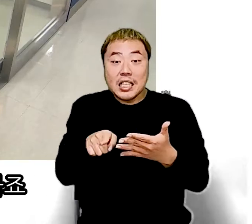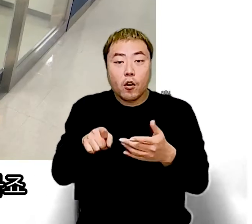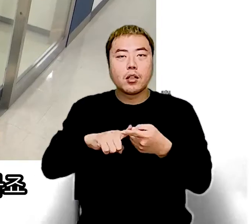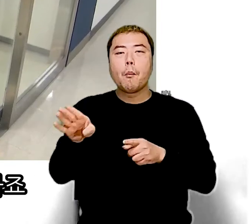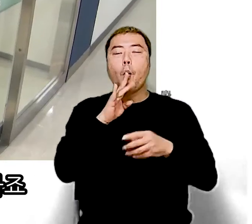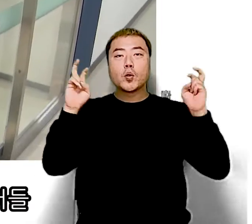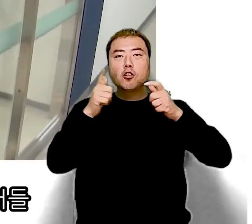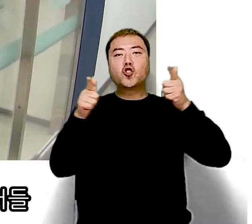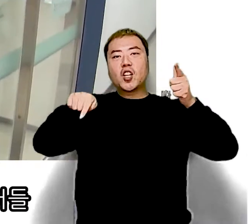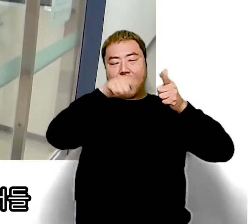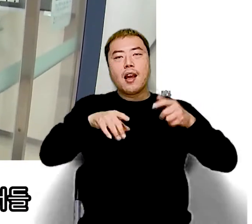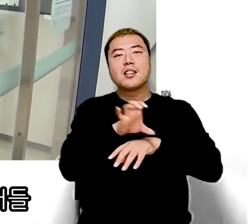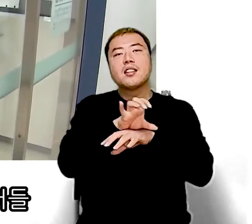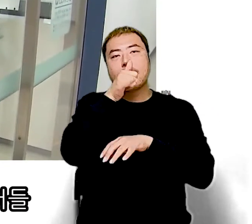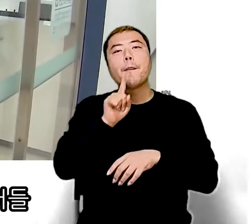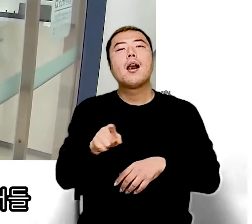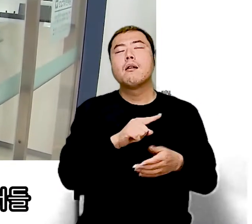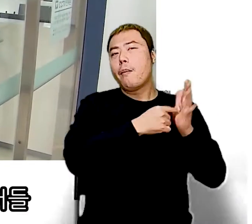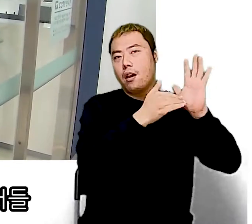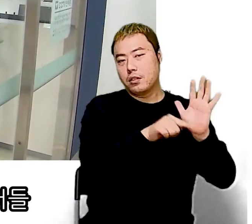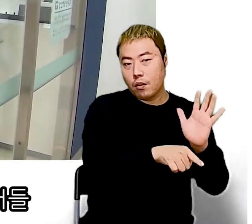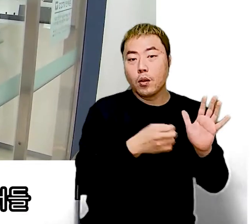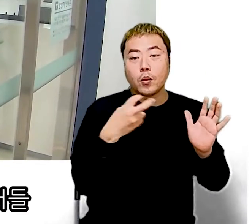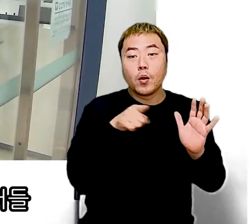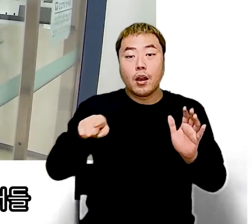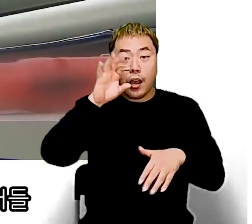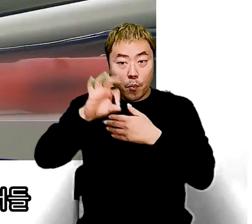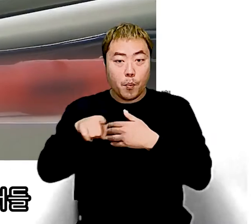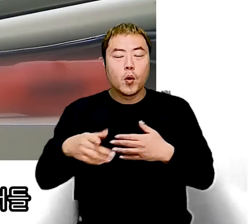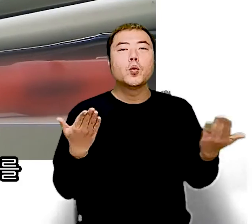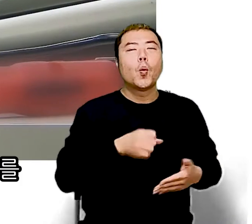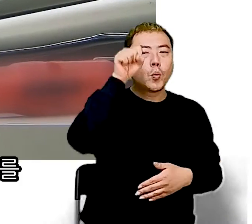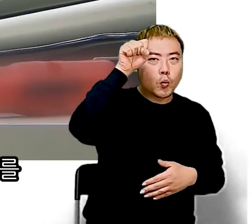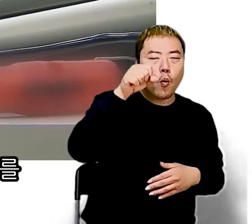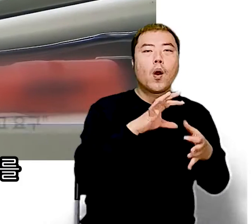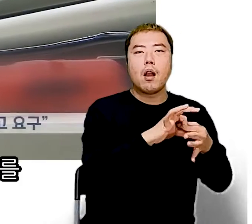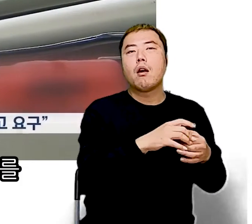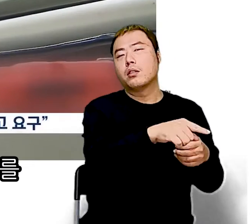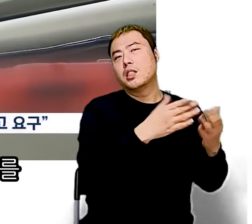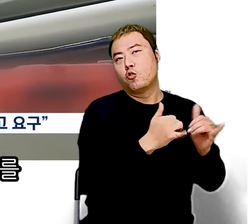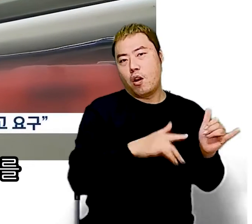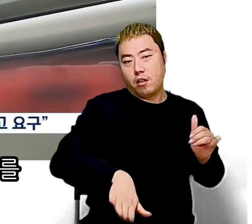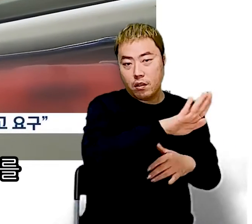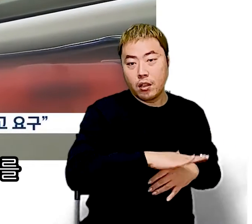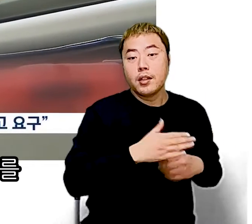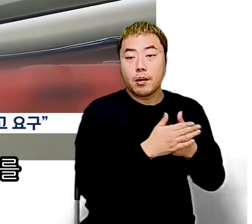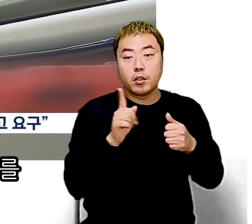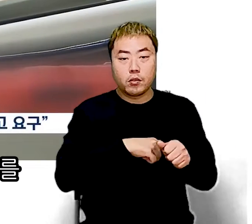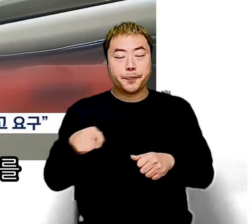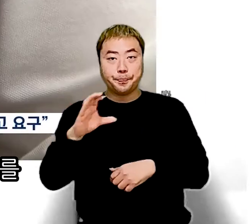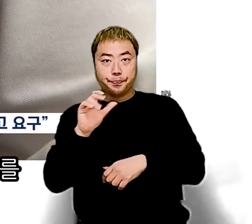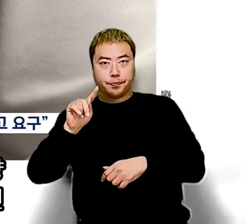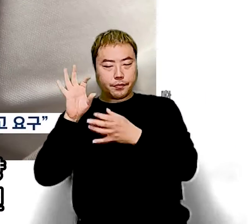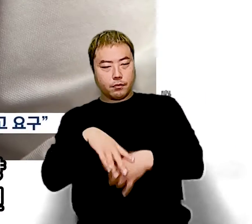있다고 폭로하죠. 주요 감시 대상은 노조조합원이 많은 서비스 센터들. 삼성전자 서비스는 CCTV를